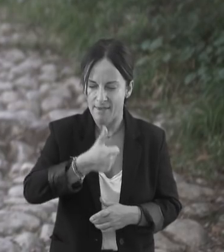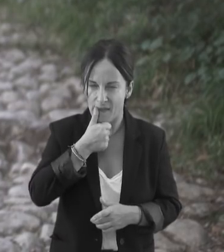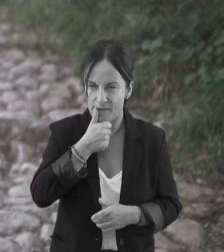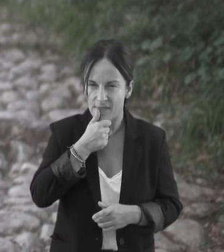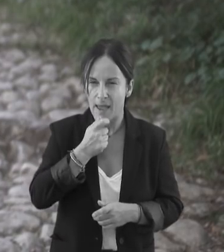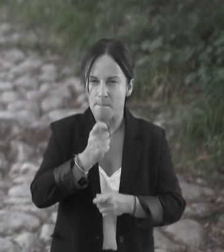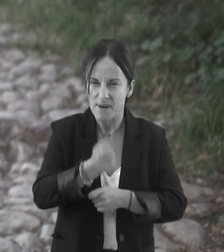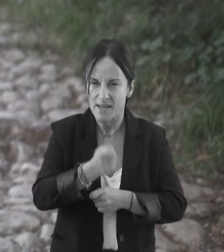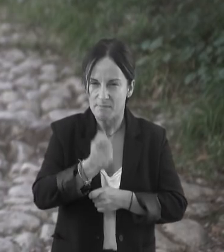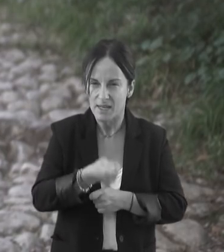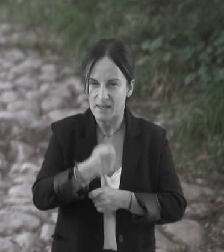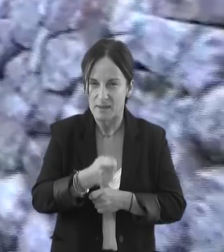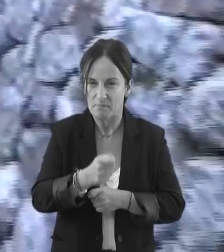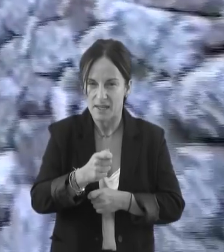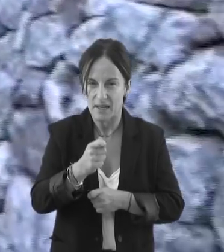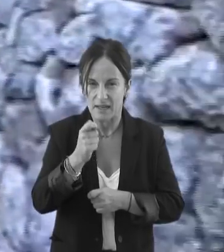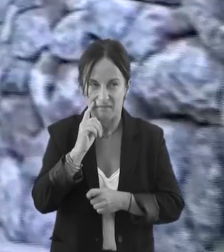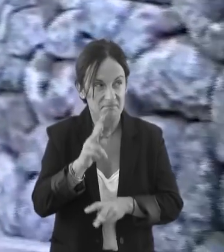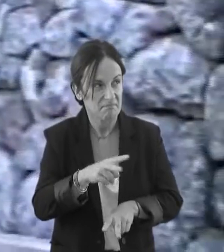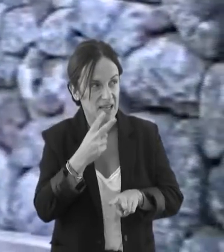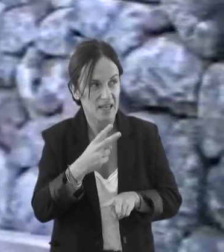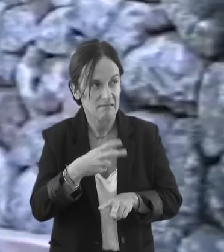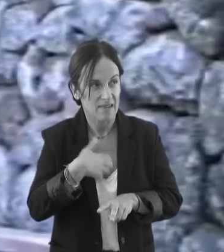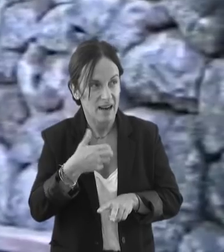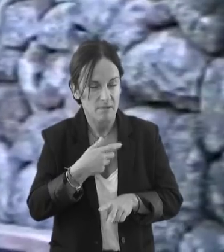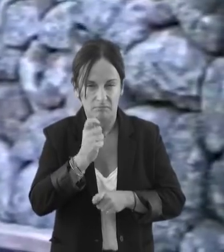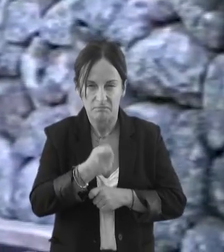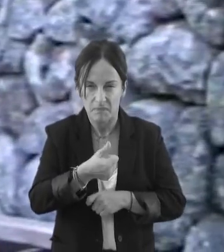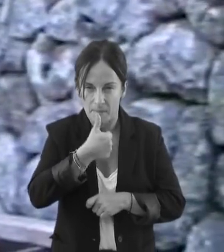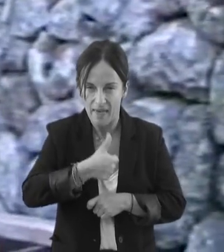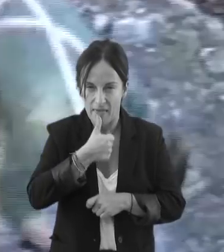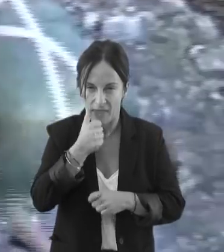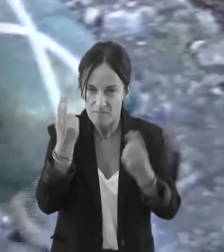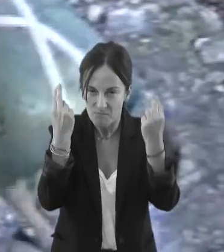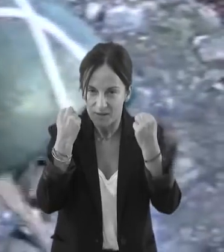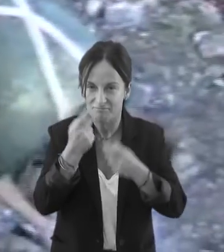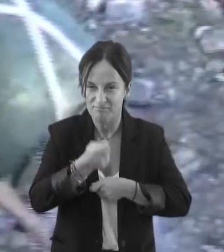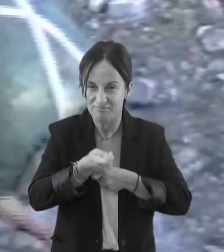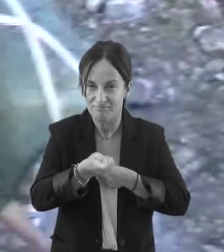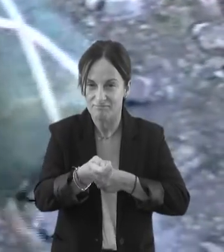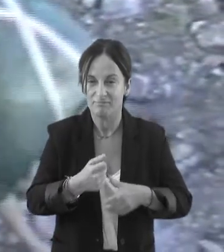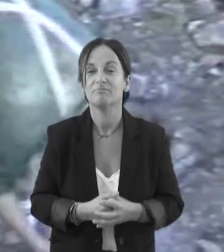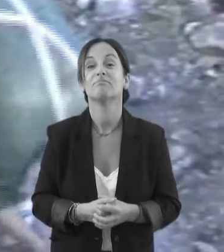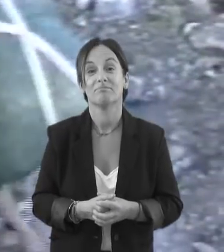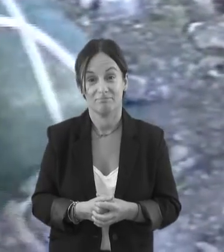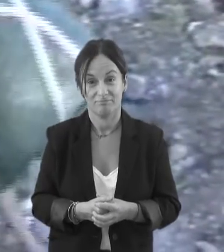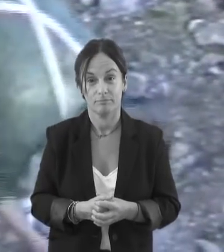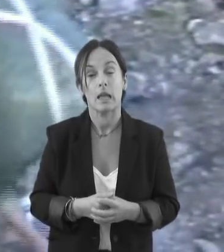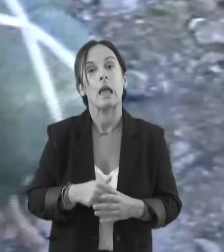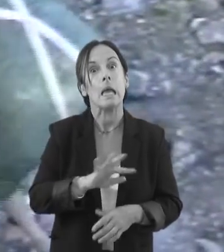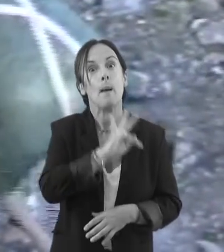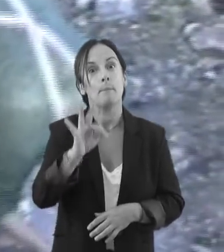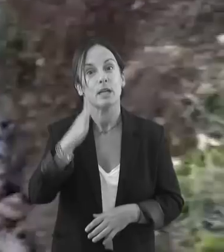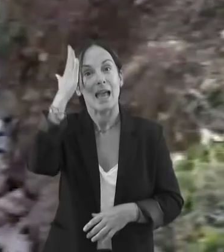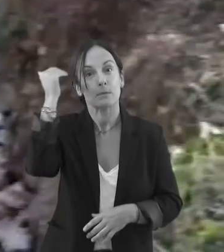Me mirava com el farol, però picava els colons. Crida que et seu, això. Dic, ara vinc aquí. Aquí posaràs fredes. Jo te parlaré, però no em